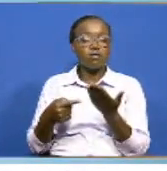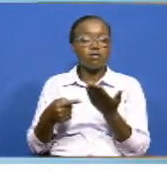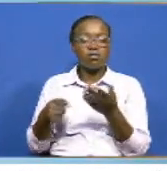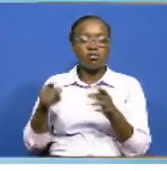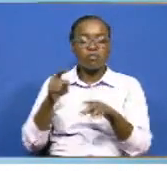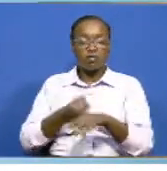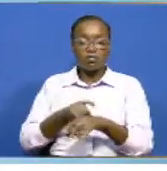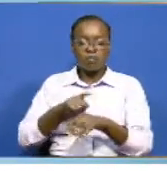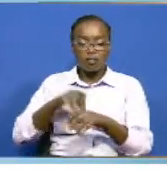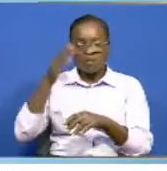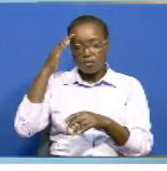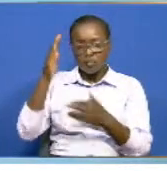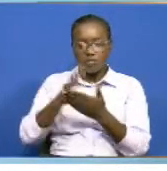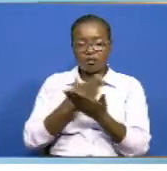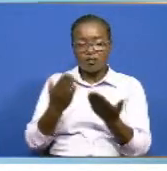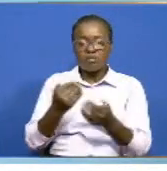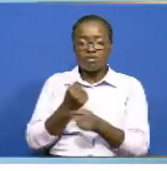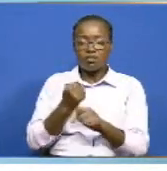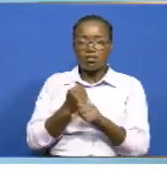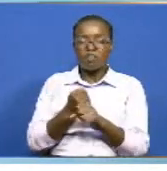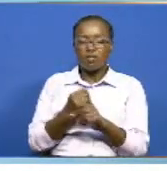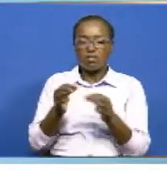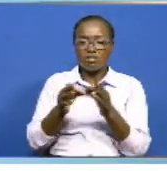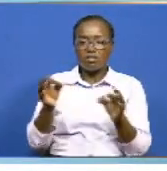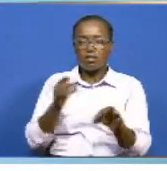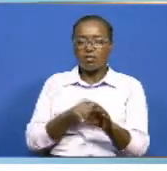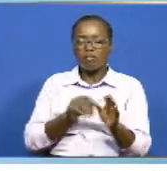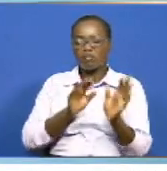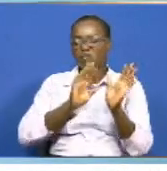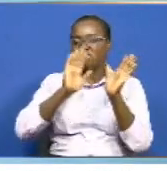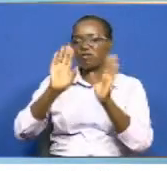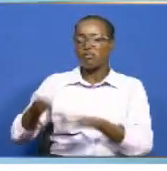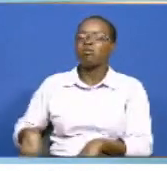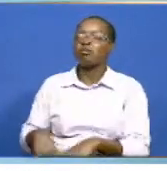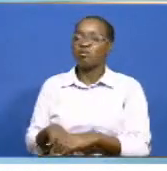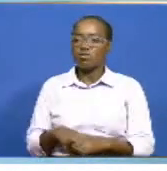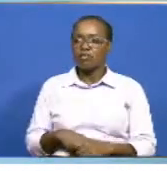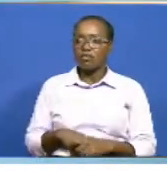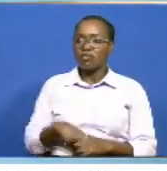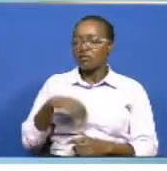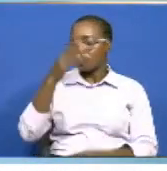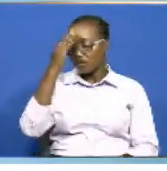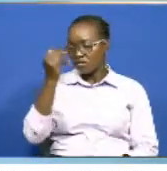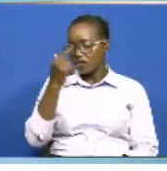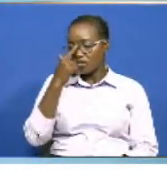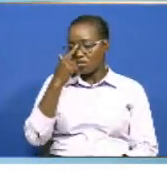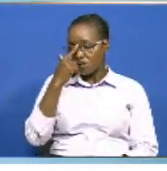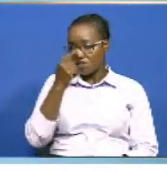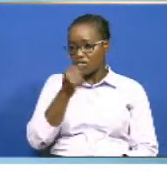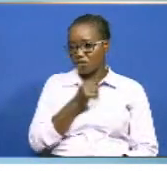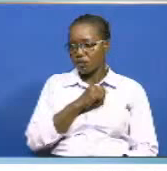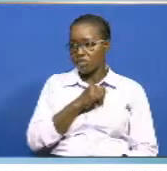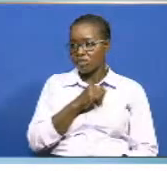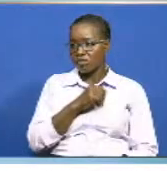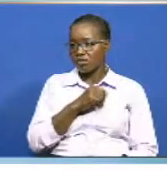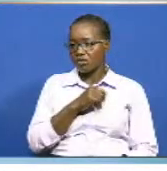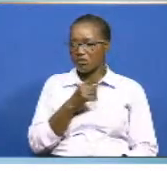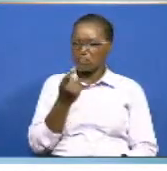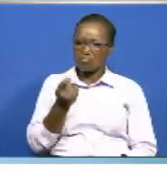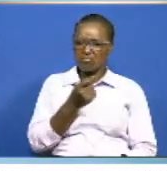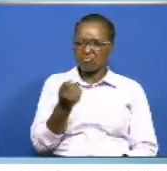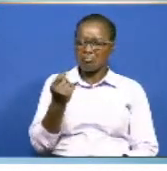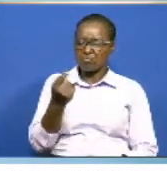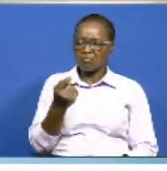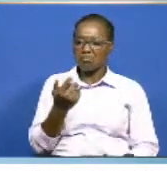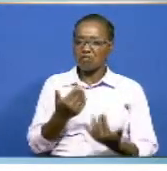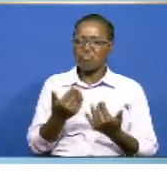tukishajua kufanya kitu kwa muda tunawacha tena, kwa sababu tunavutiwa na vitu kwa udogo. Mimi